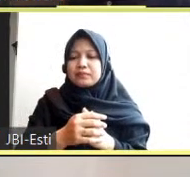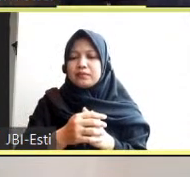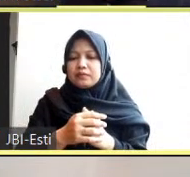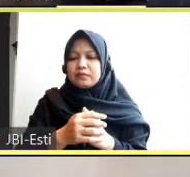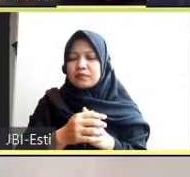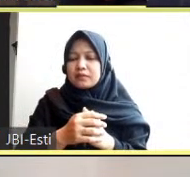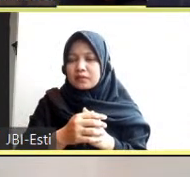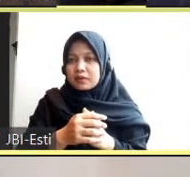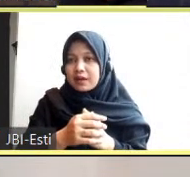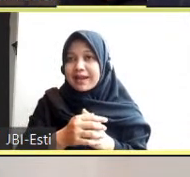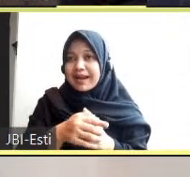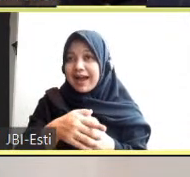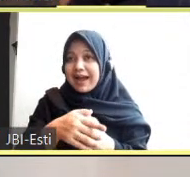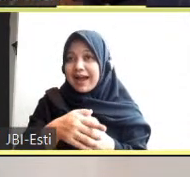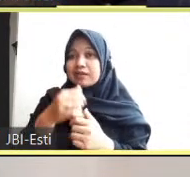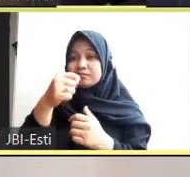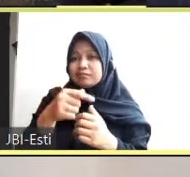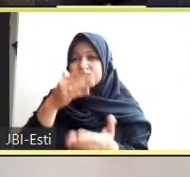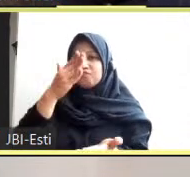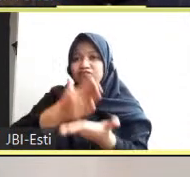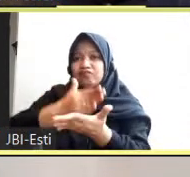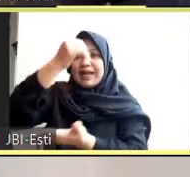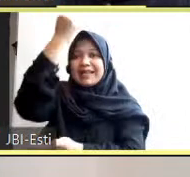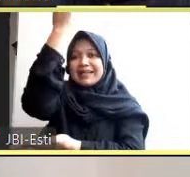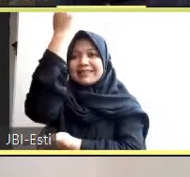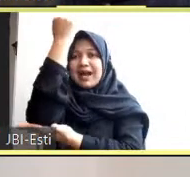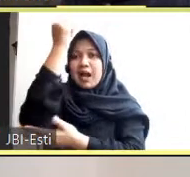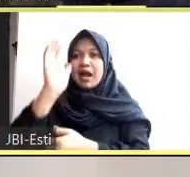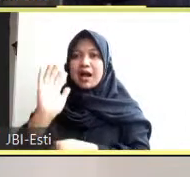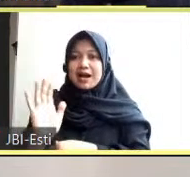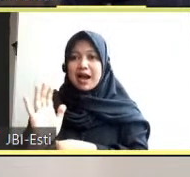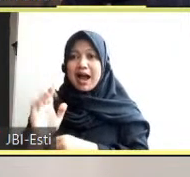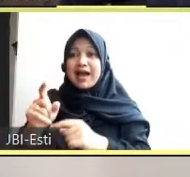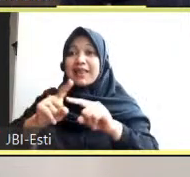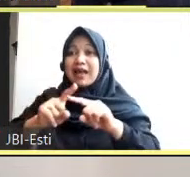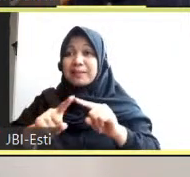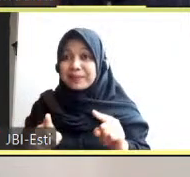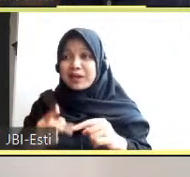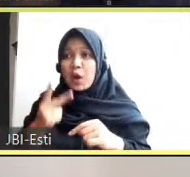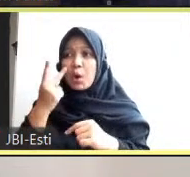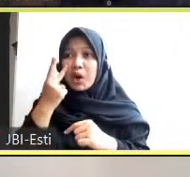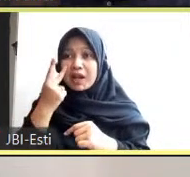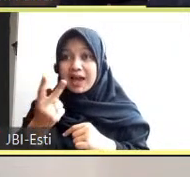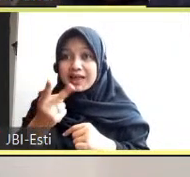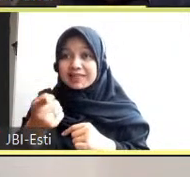tidak dijadikan tersangka, dengan upaya seperti ini kita bisa melihat bahwa